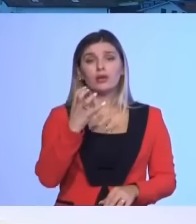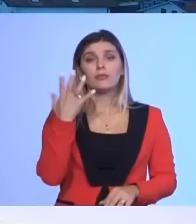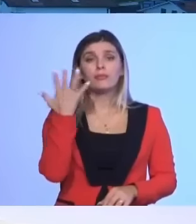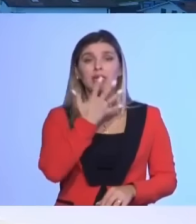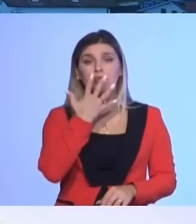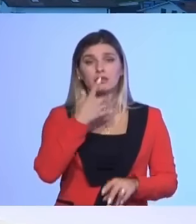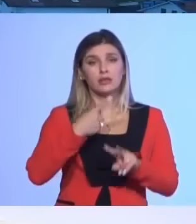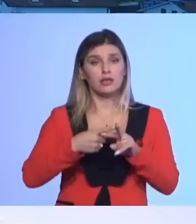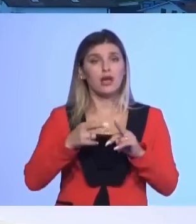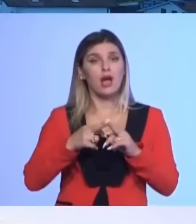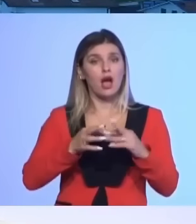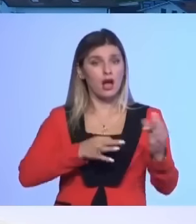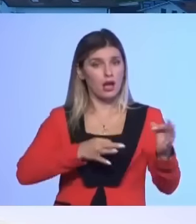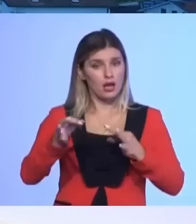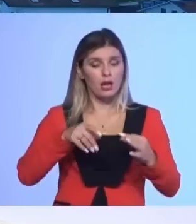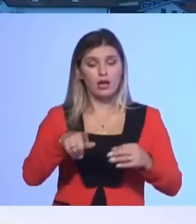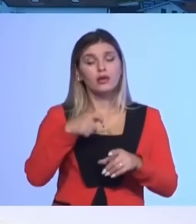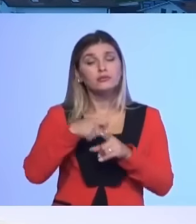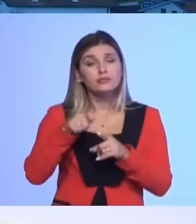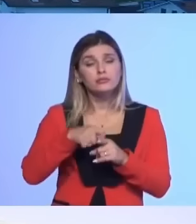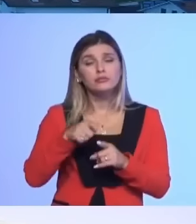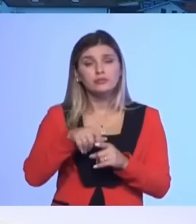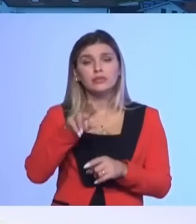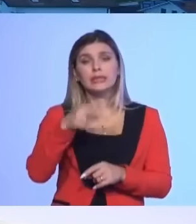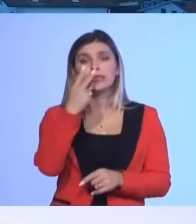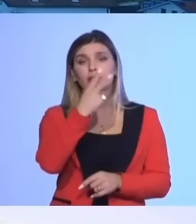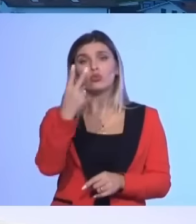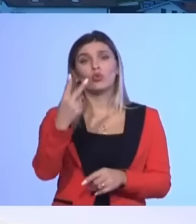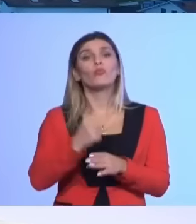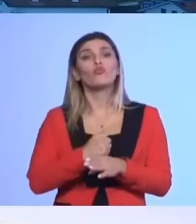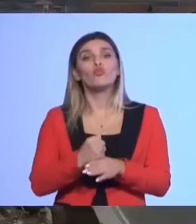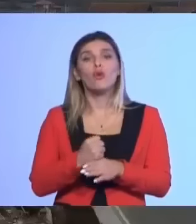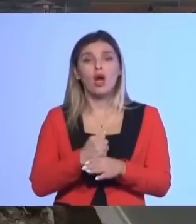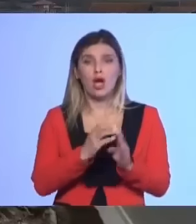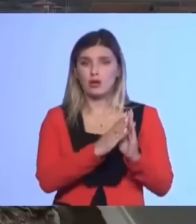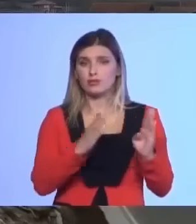hektar e në cilën do të punohet për 22 muaj.